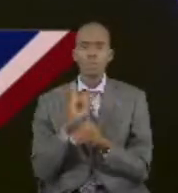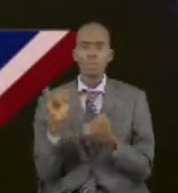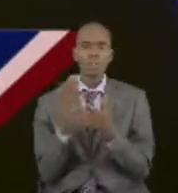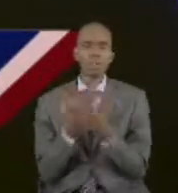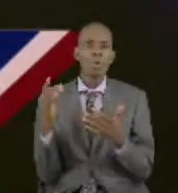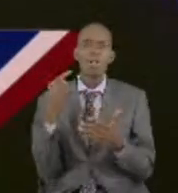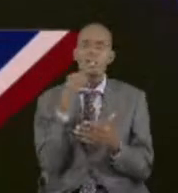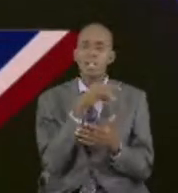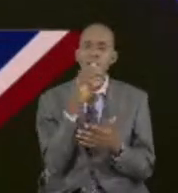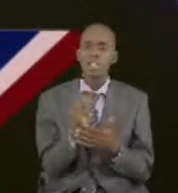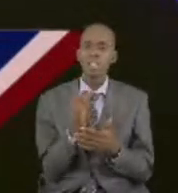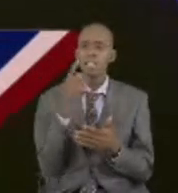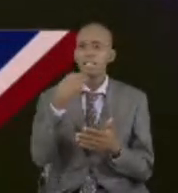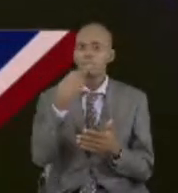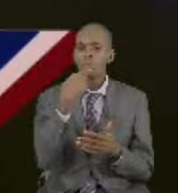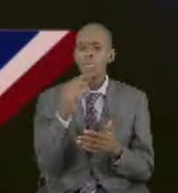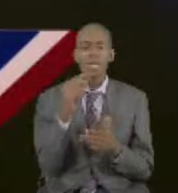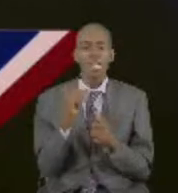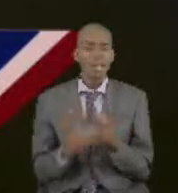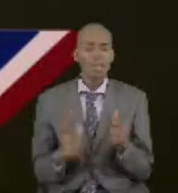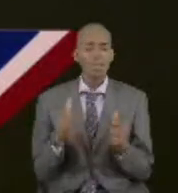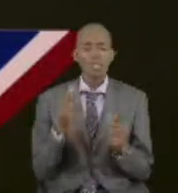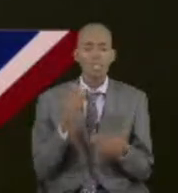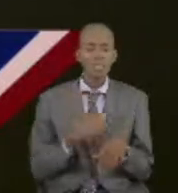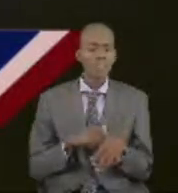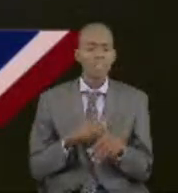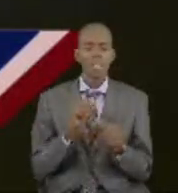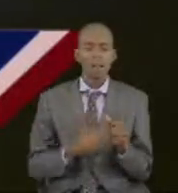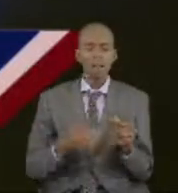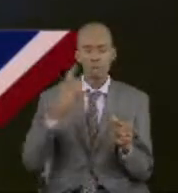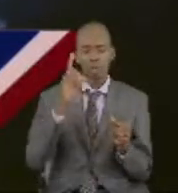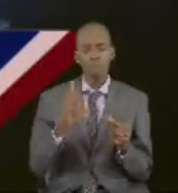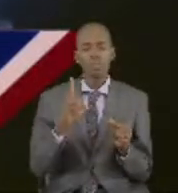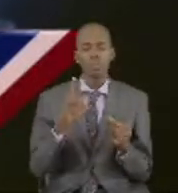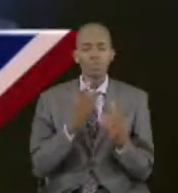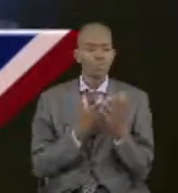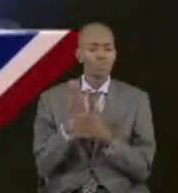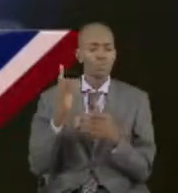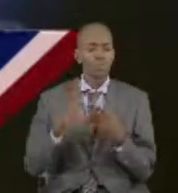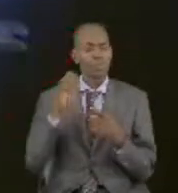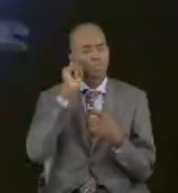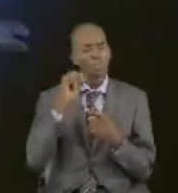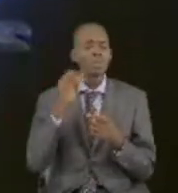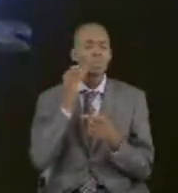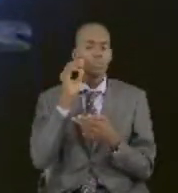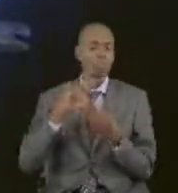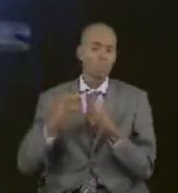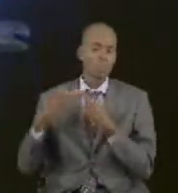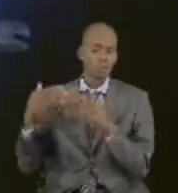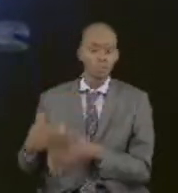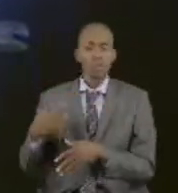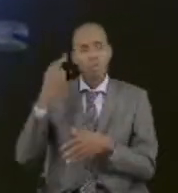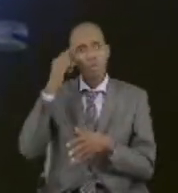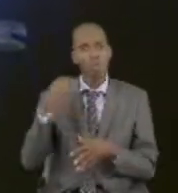comme l'Est est loin de l'Ouest, renoncez au mensonge, et que chacun de vous parle selon la vérité à son prochain, car nous